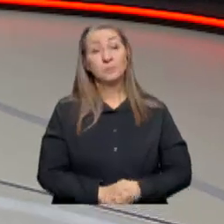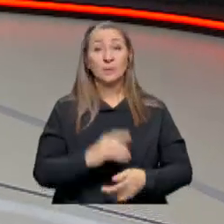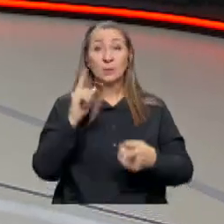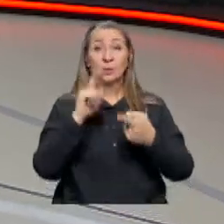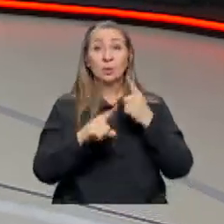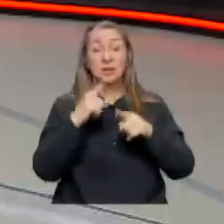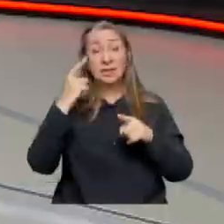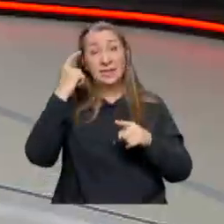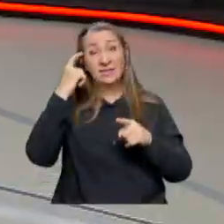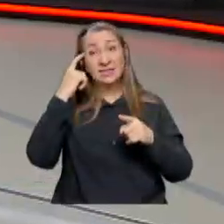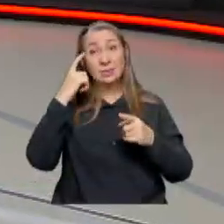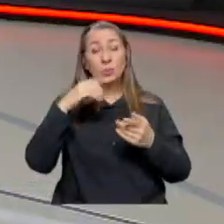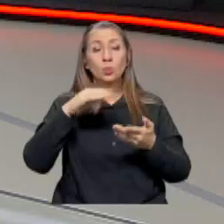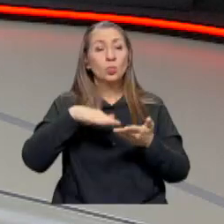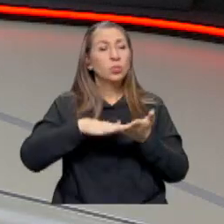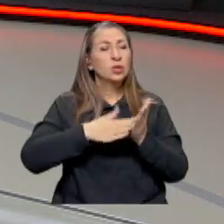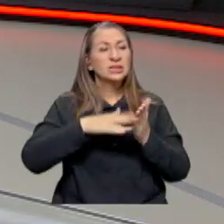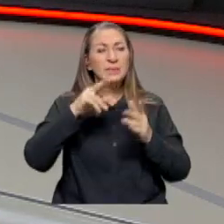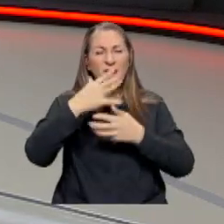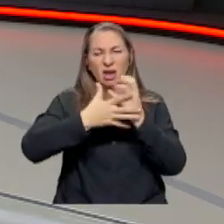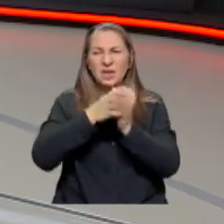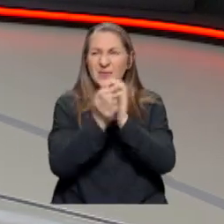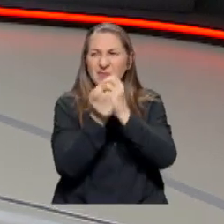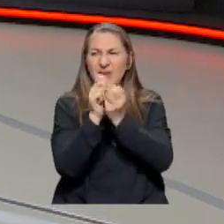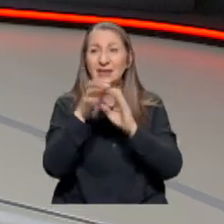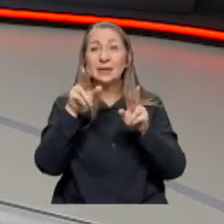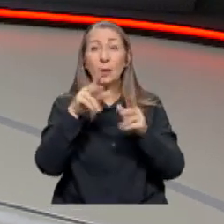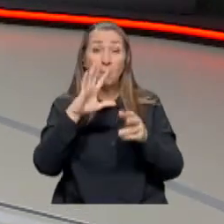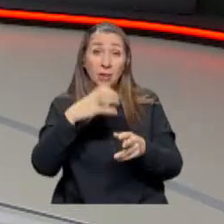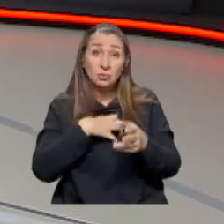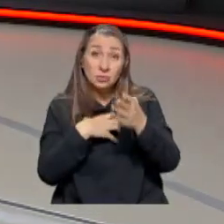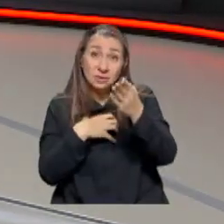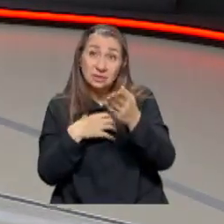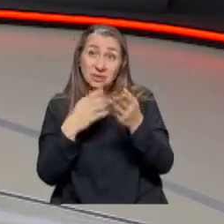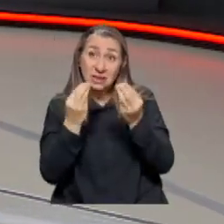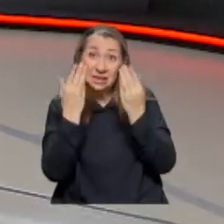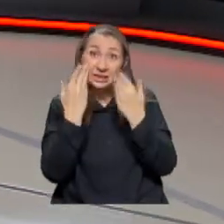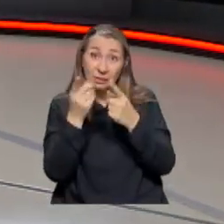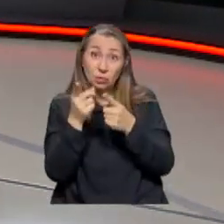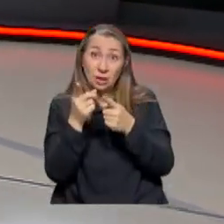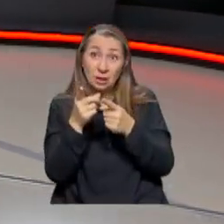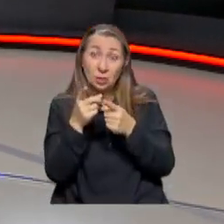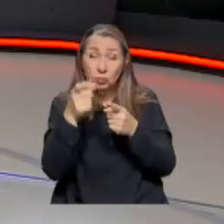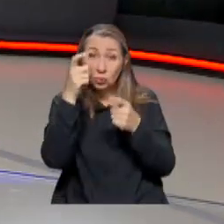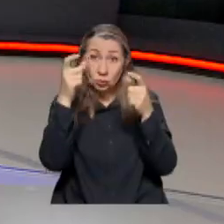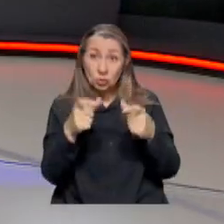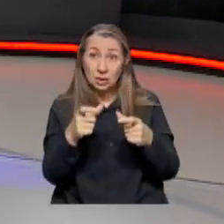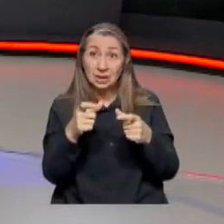Siyasetin kafası bulaşık teli gibi. Çok karışık. Patron sizsiniz, bunları iyi izleyin. Bu